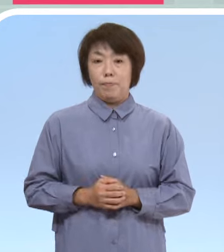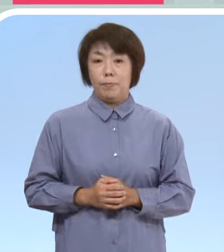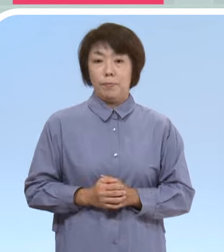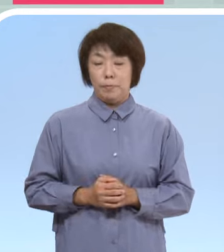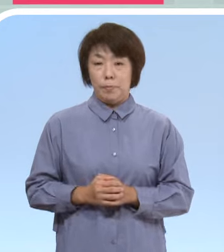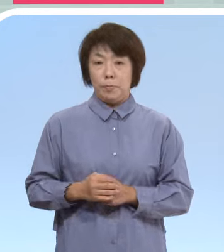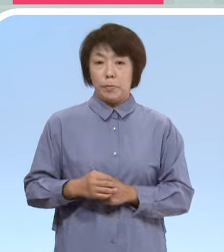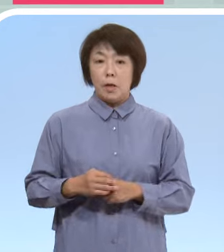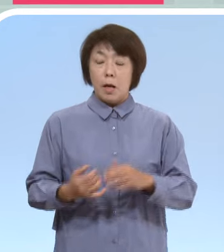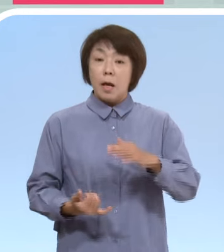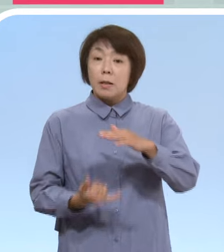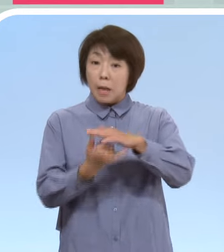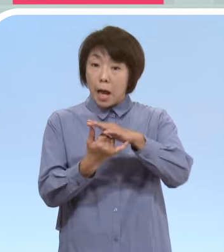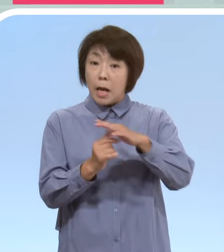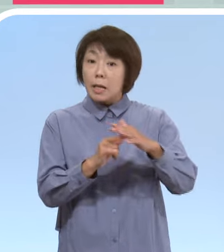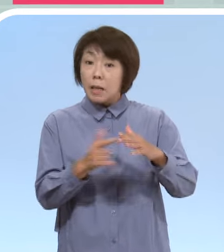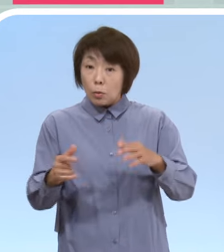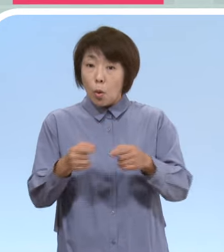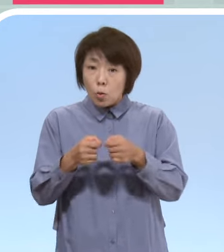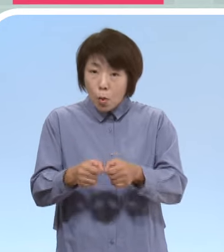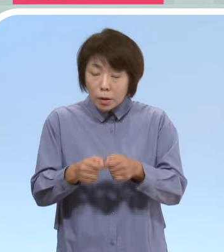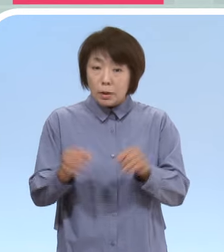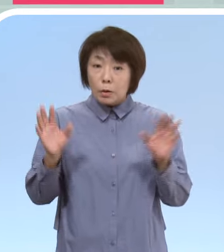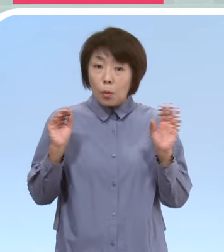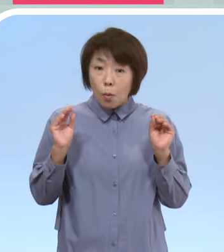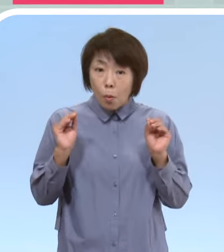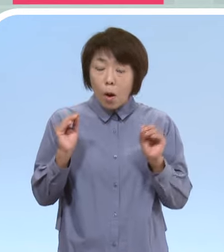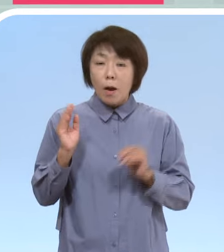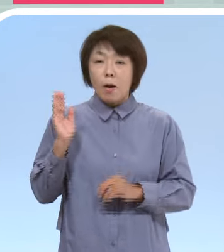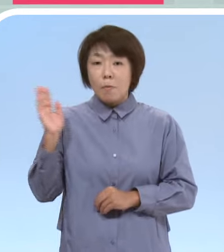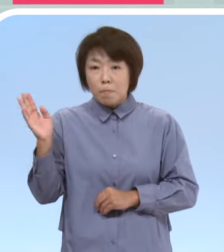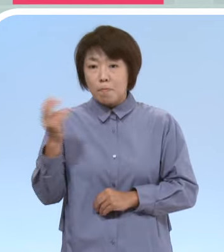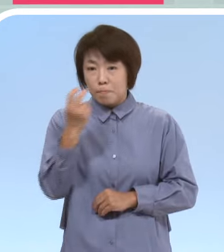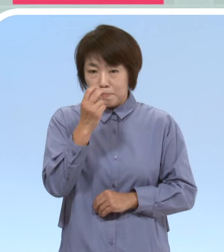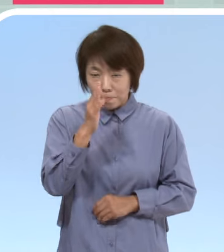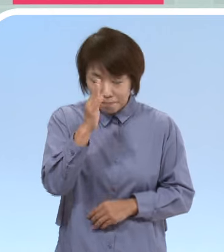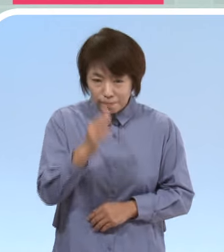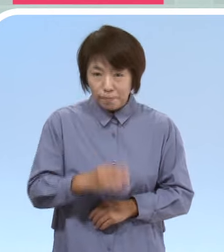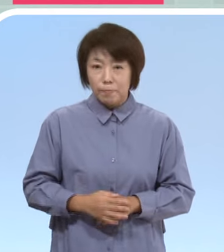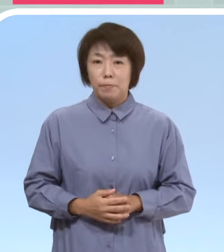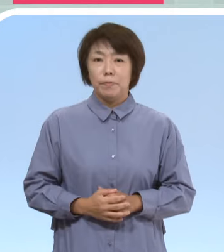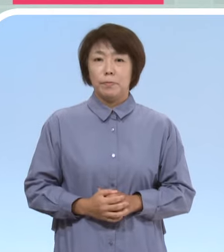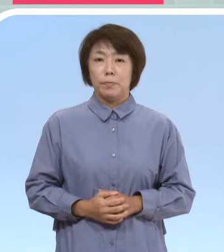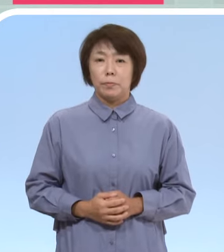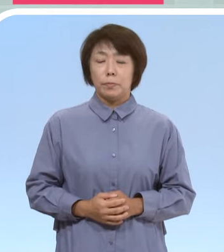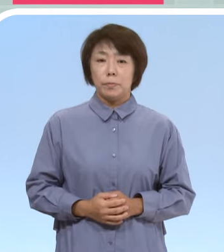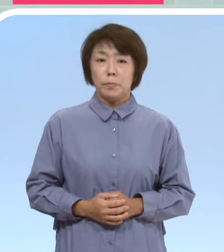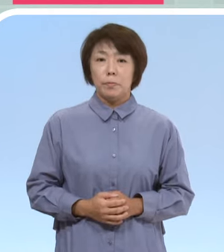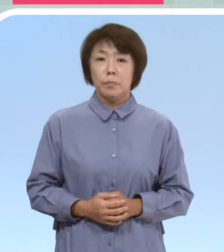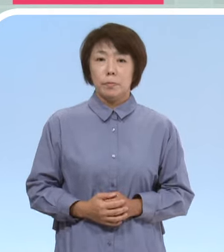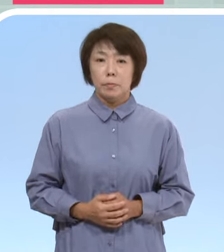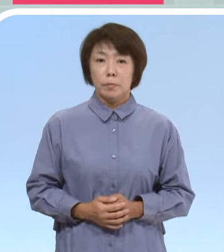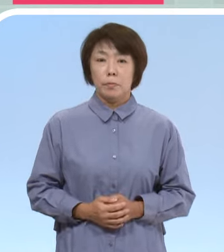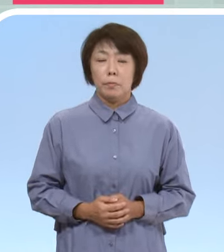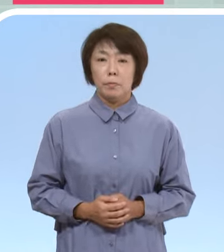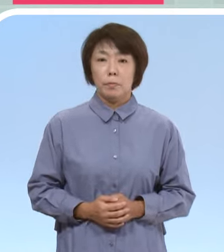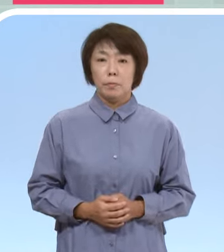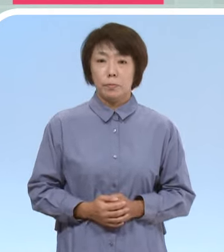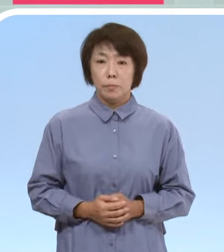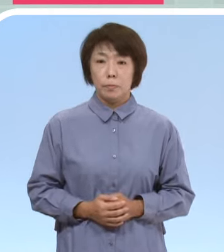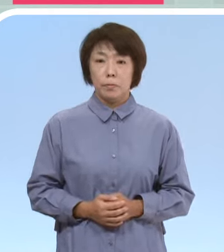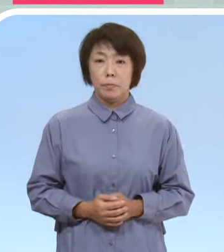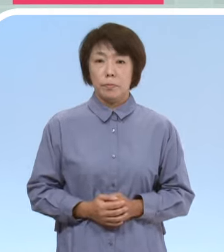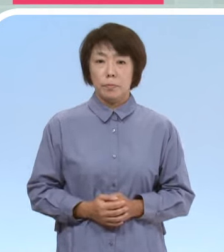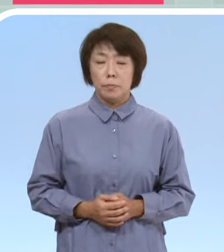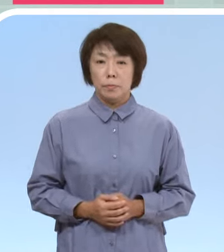。資格や定員など詳しくは兵庫エディターズクラブで検索してください。